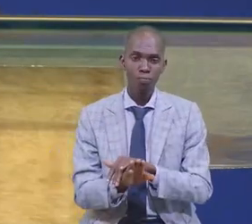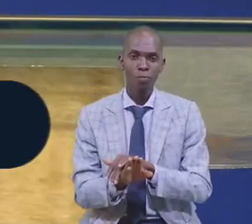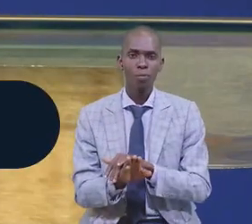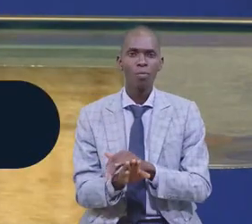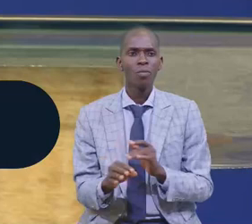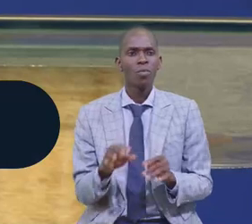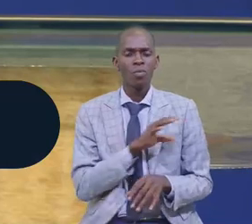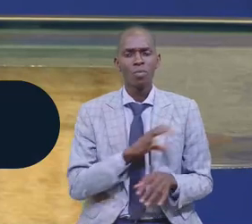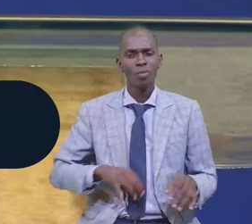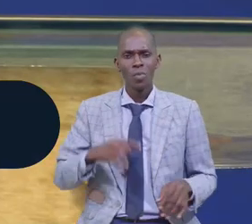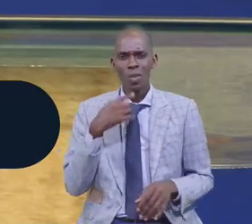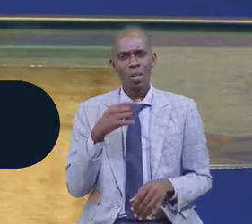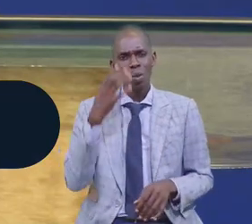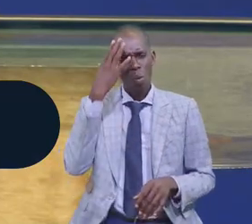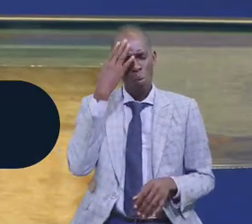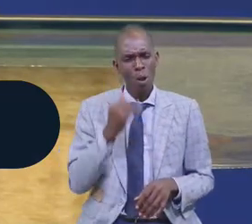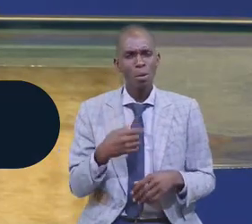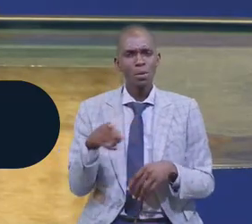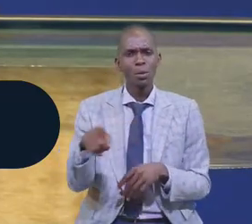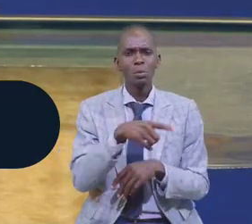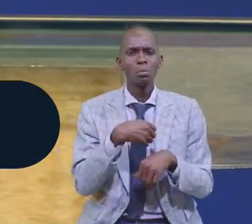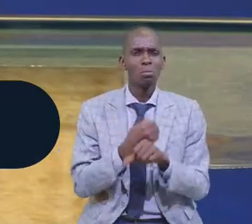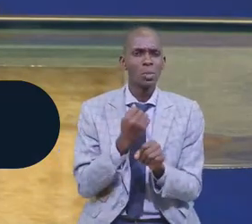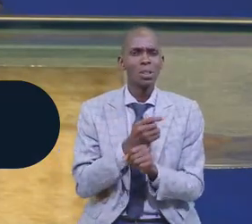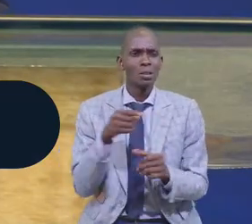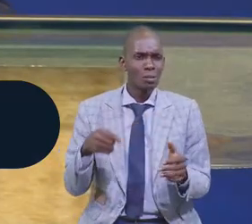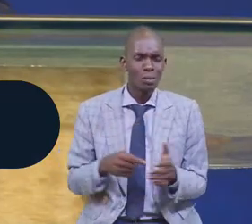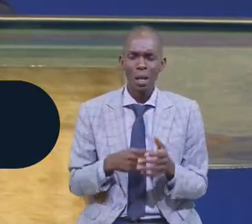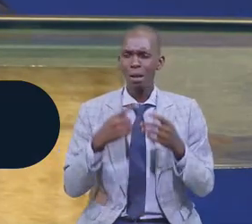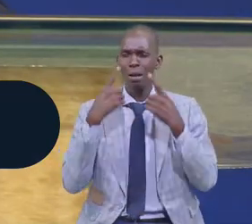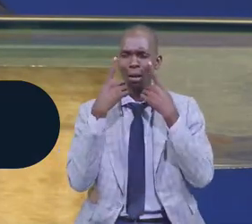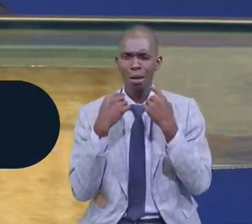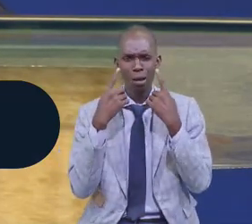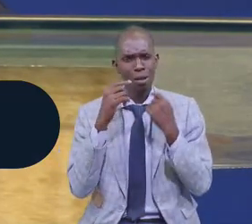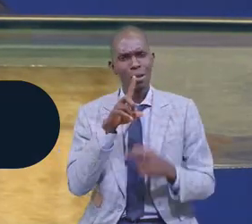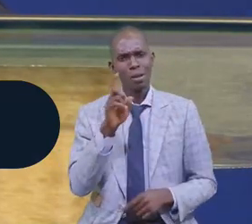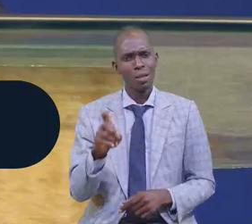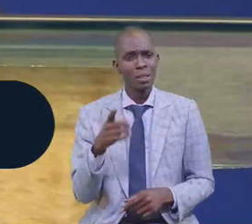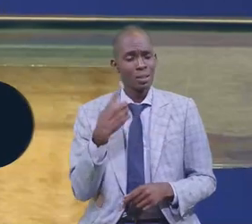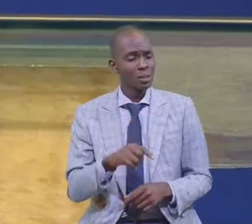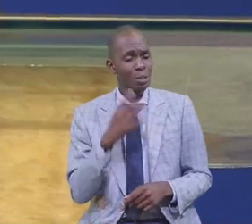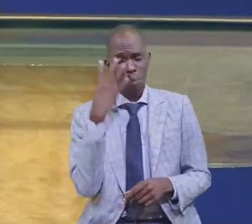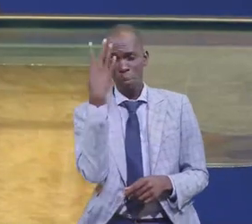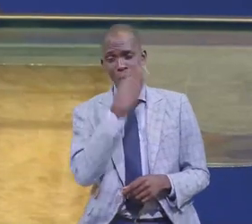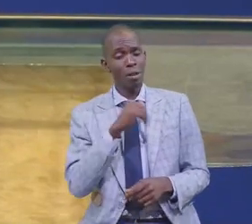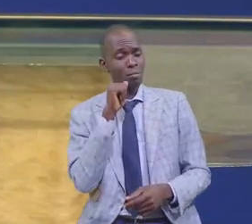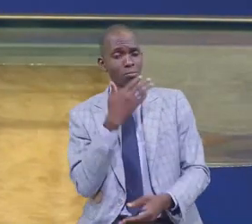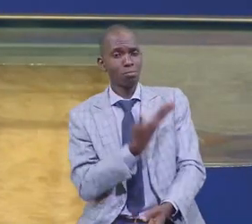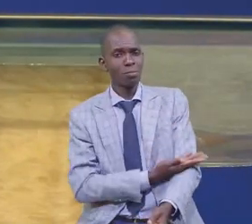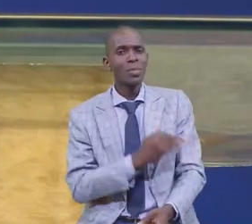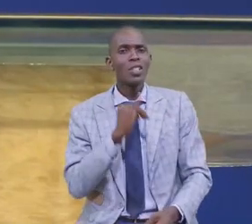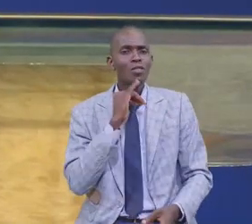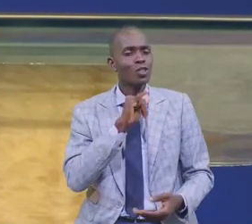leur dit, « Pourquoi faites-vous du bruit ? Et pourquoi pleurez-vous ? L'enfant n'est